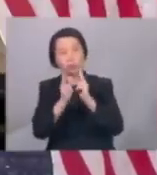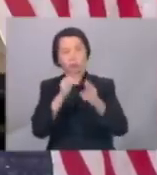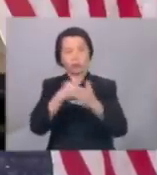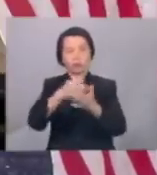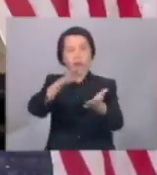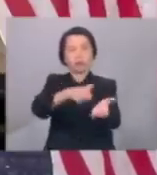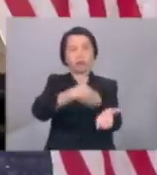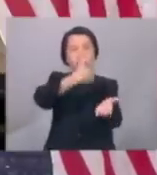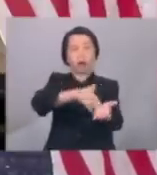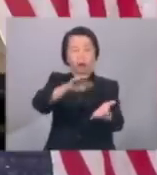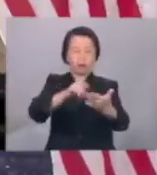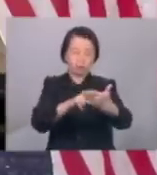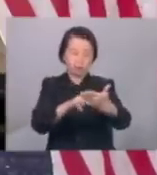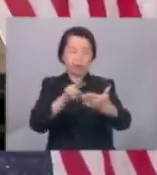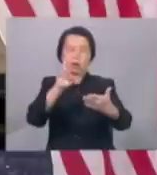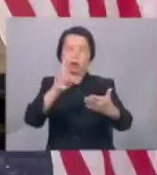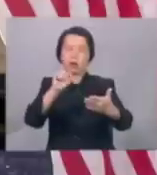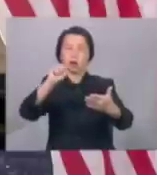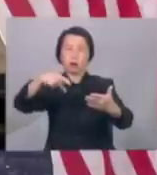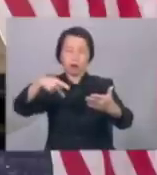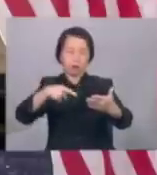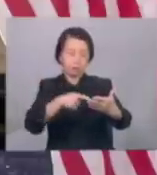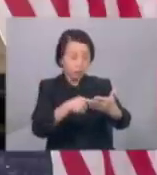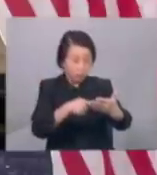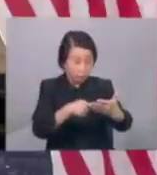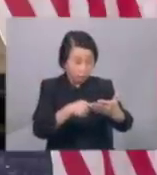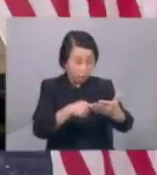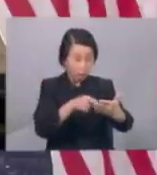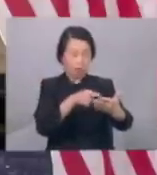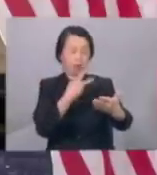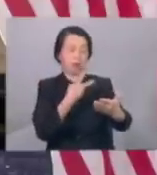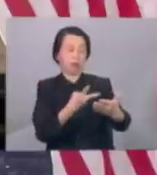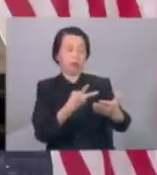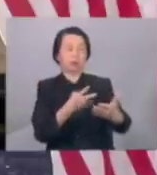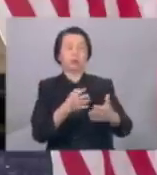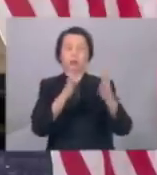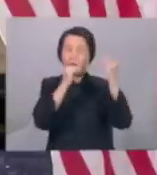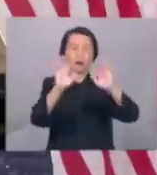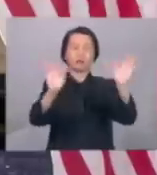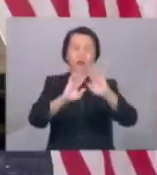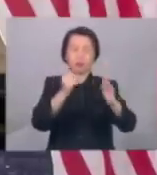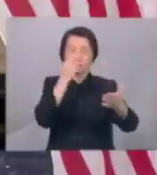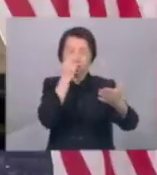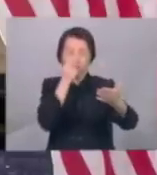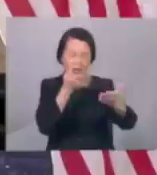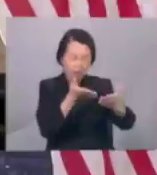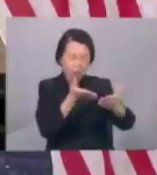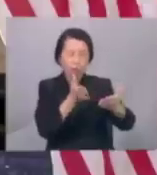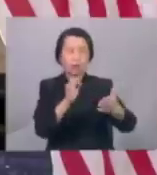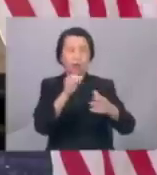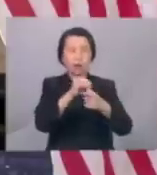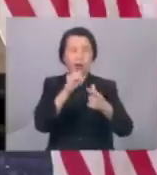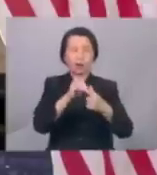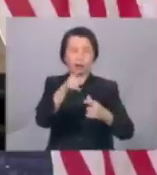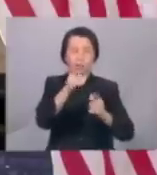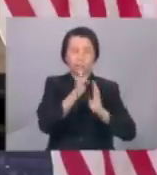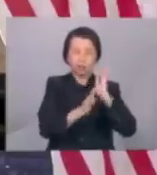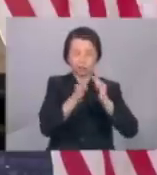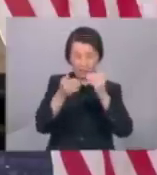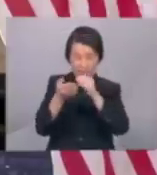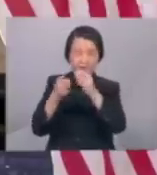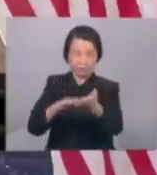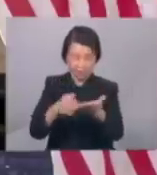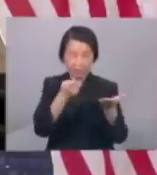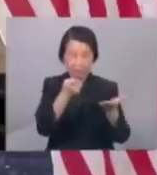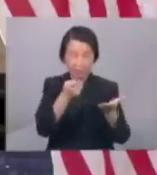lagu rap. Saya harap ini bukanlah kejadian yang pelik ataupun buang tabiat, kata orang.